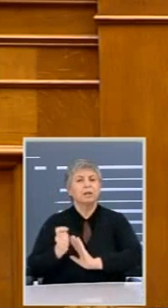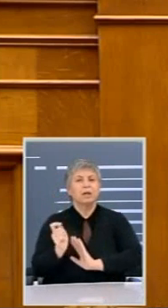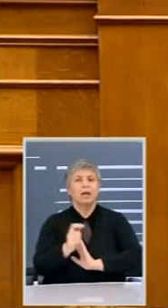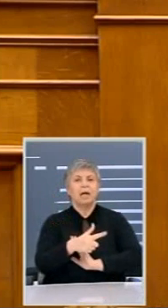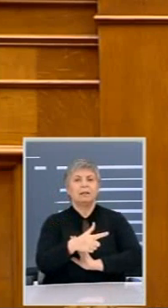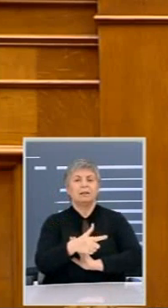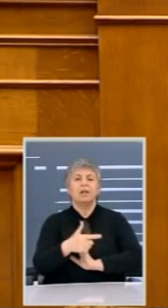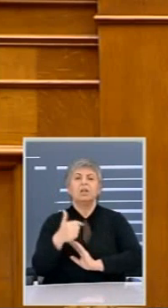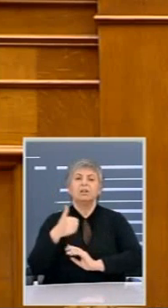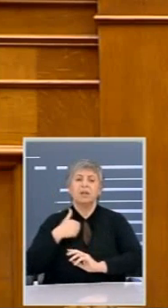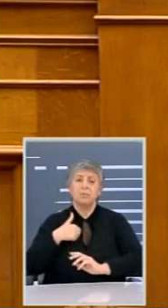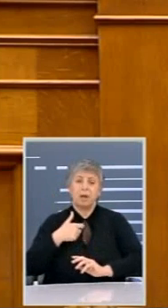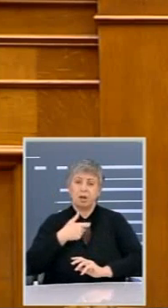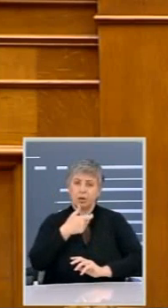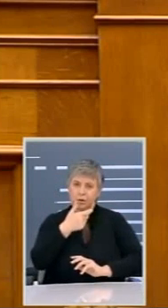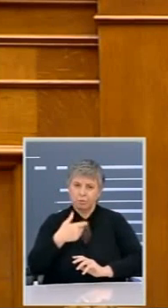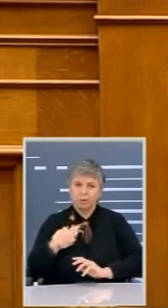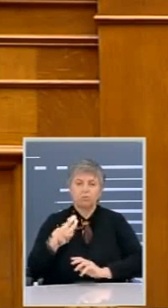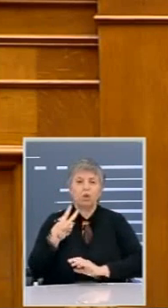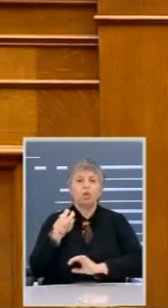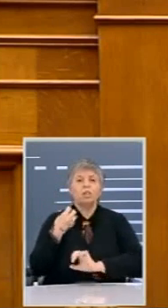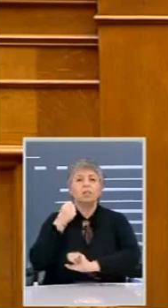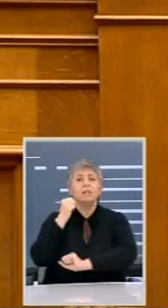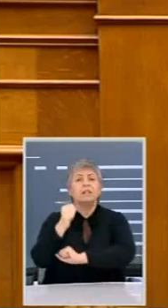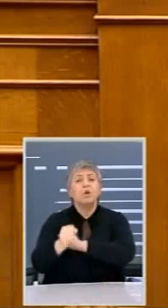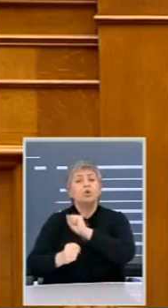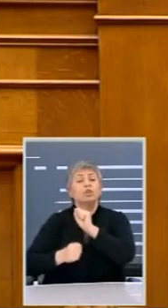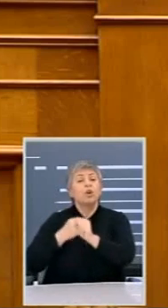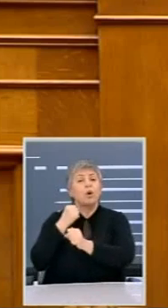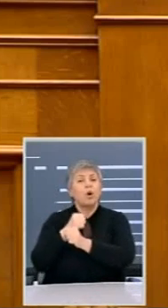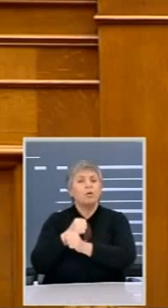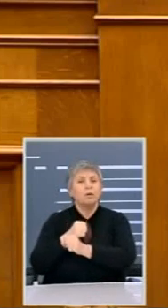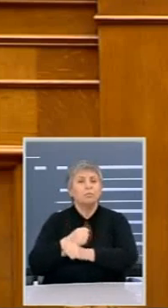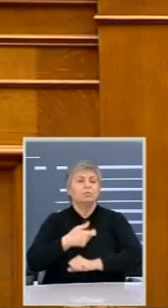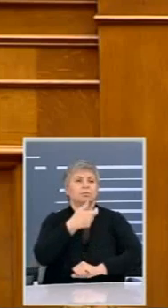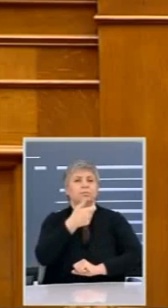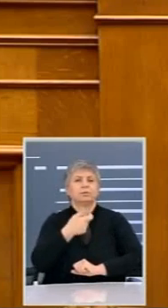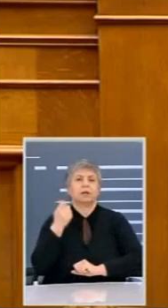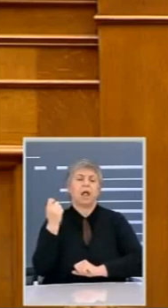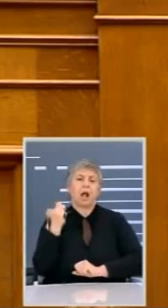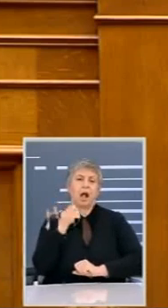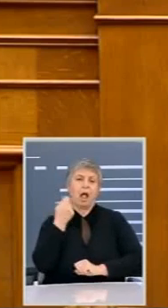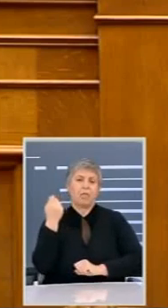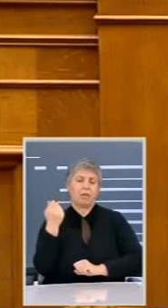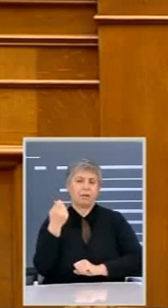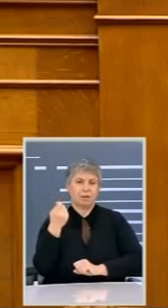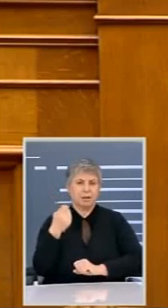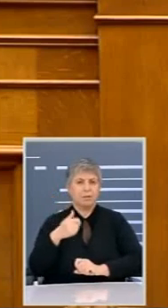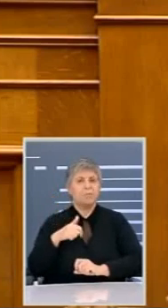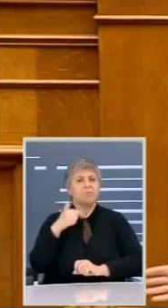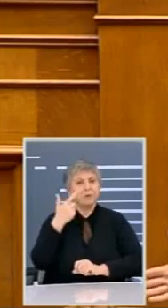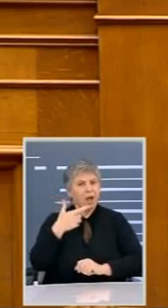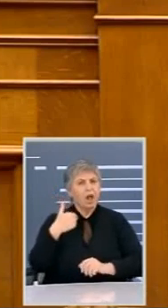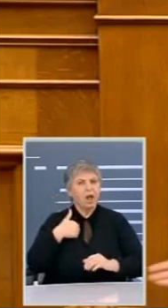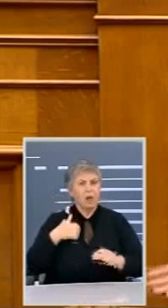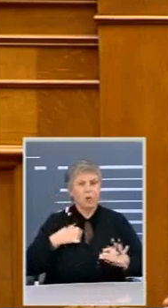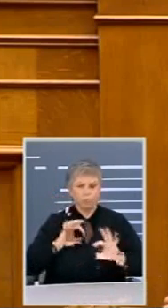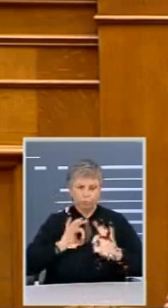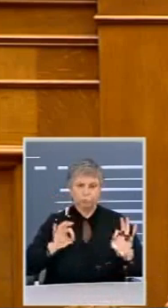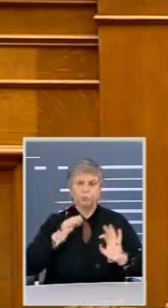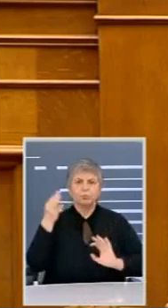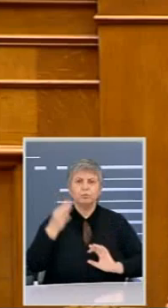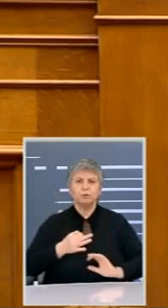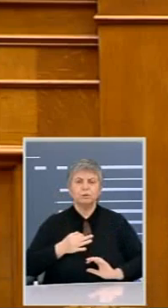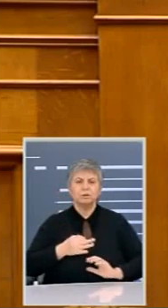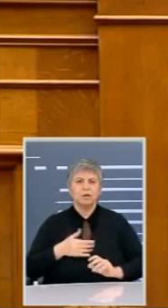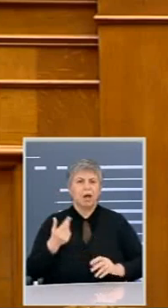ότι είμαι ένας δανειολήπτης 20 χρόνια στην τράπεζα την Εθνική και πρέπει να, και ξέρετε ότι είμαι ένας καλός δανειολήπτης, αυτό γράφει